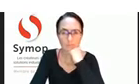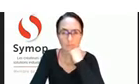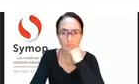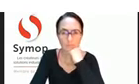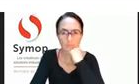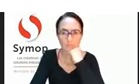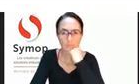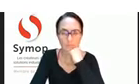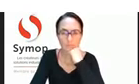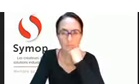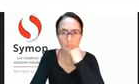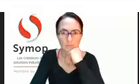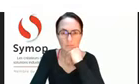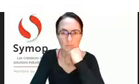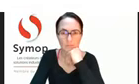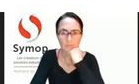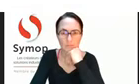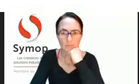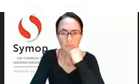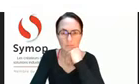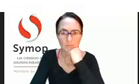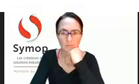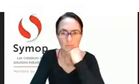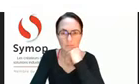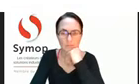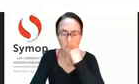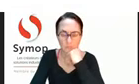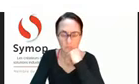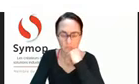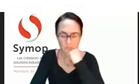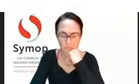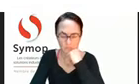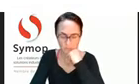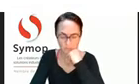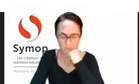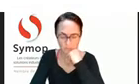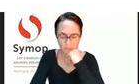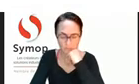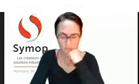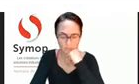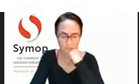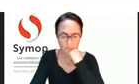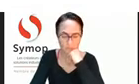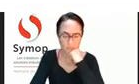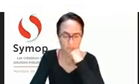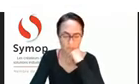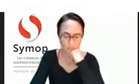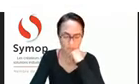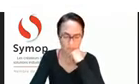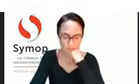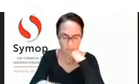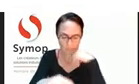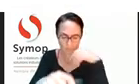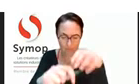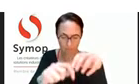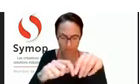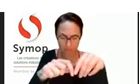mettre des roulements usés, mettre une courroie crantée usée à l'intérieur pour voir en